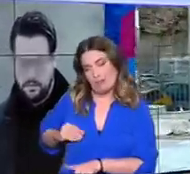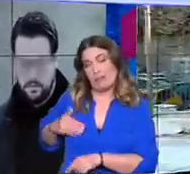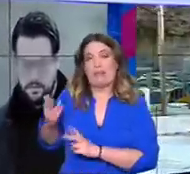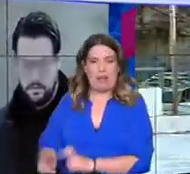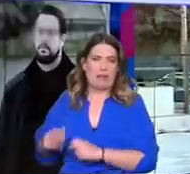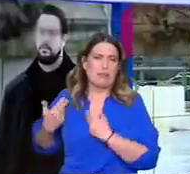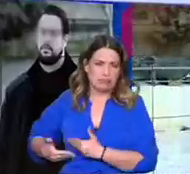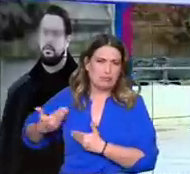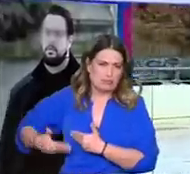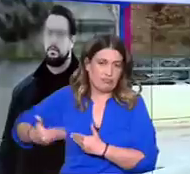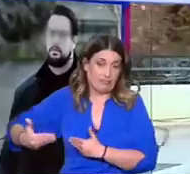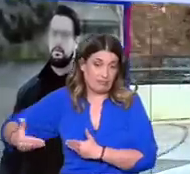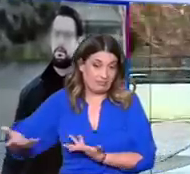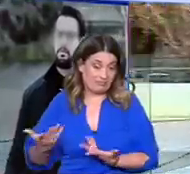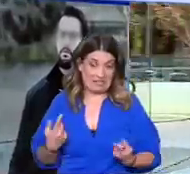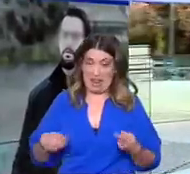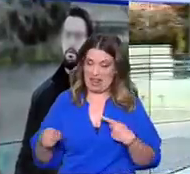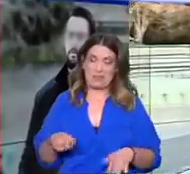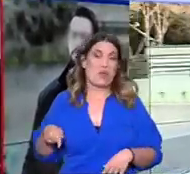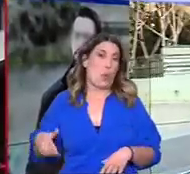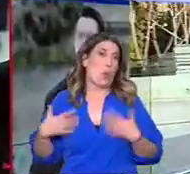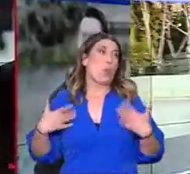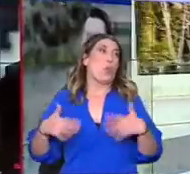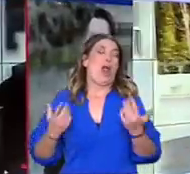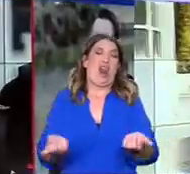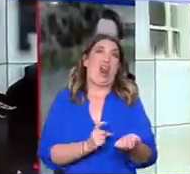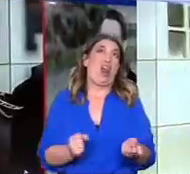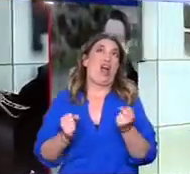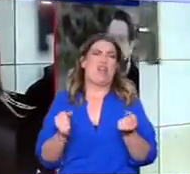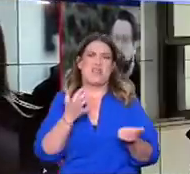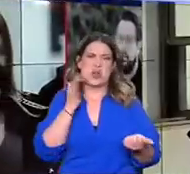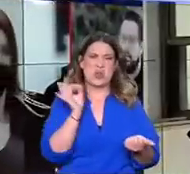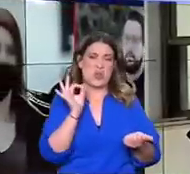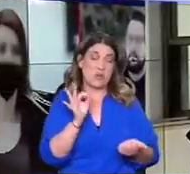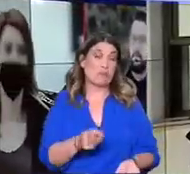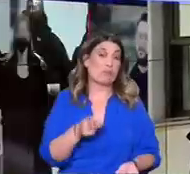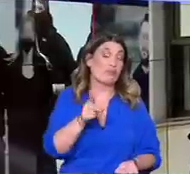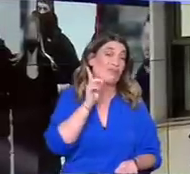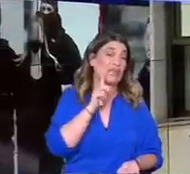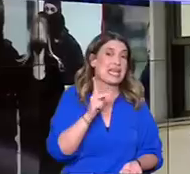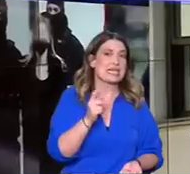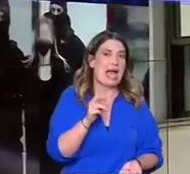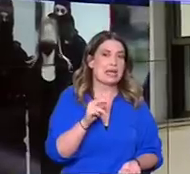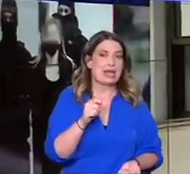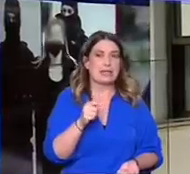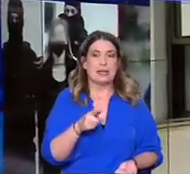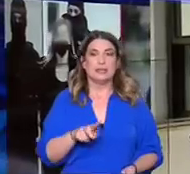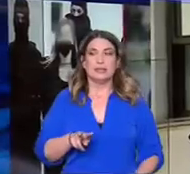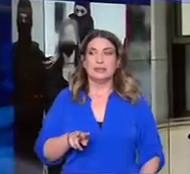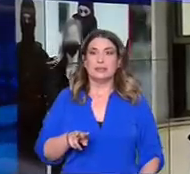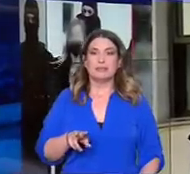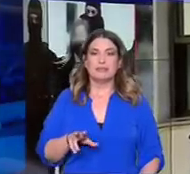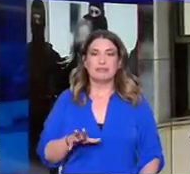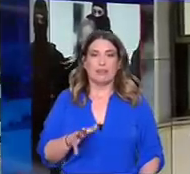αυτό το ραντεβού. Η ένταση ήταν πάρα πολύ μεγάλη. Η κυρία Καρατζά έδειχνε να βρίσκεται, Νίκο, σε μία